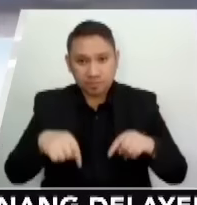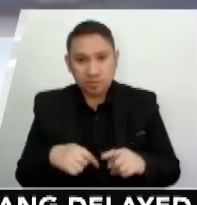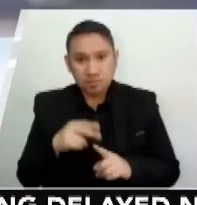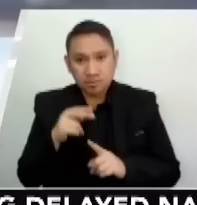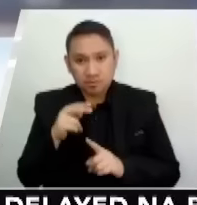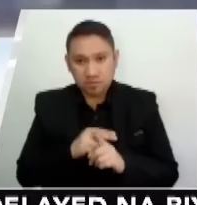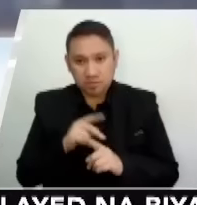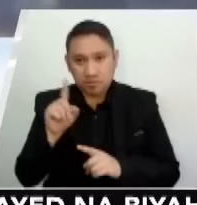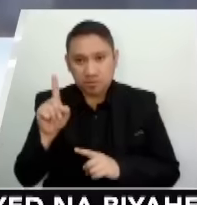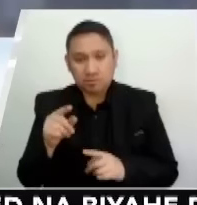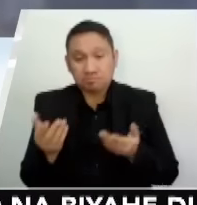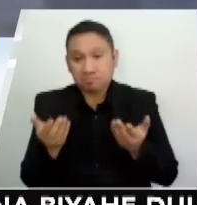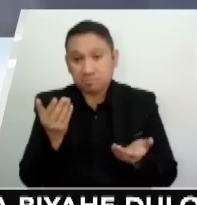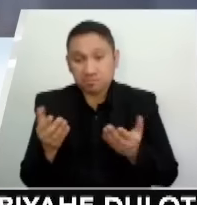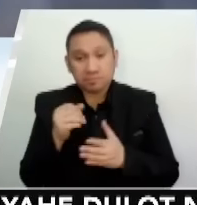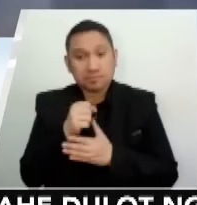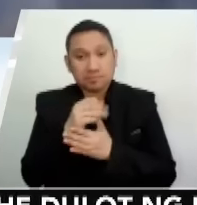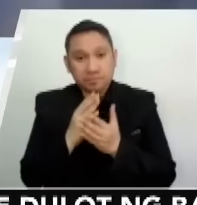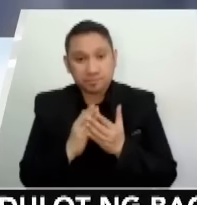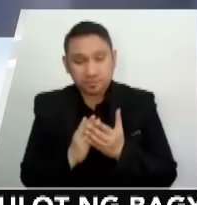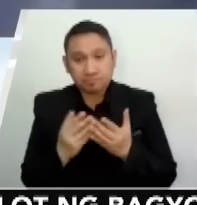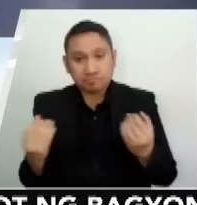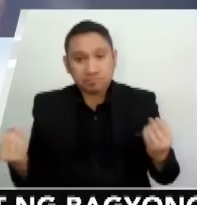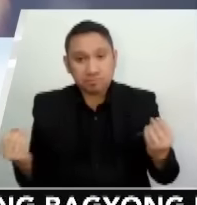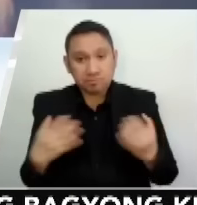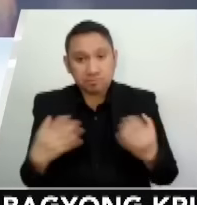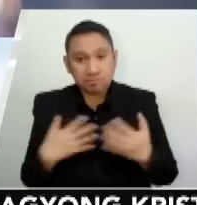yung ilan ay natatakot na umulan